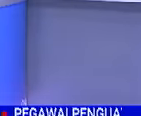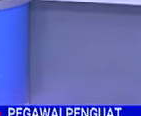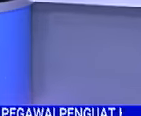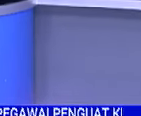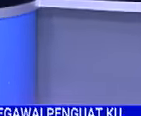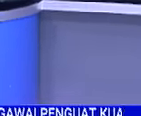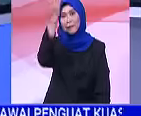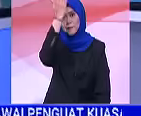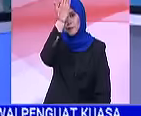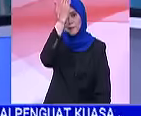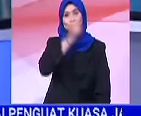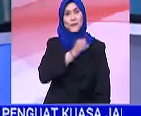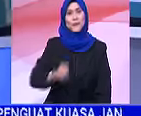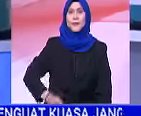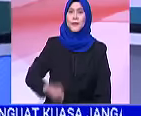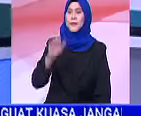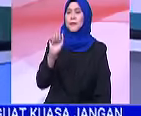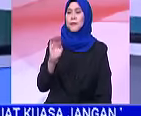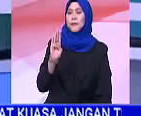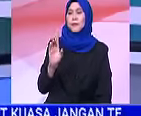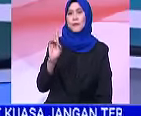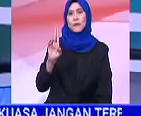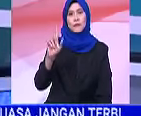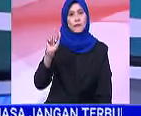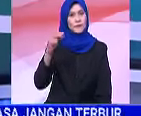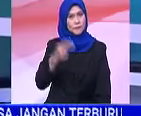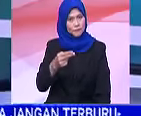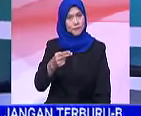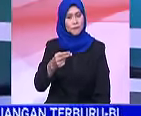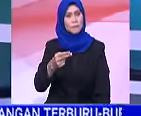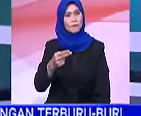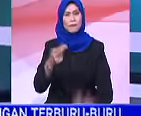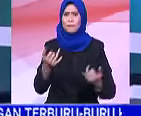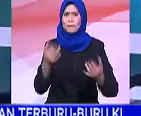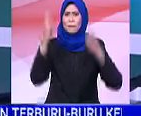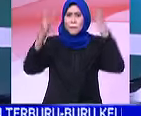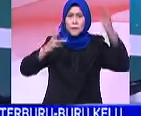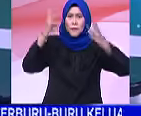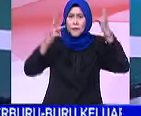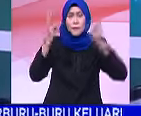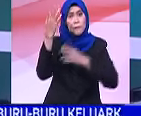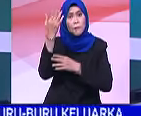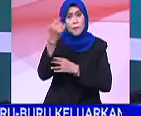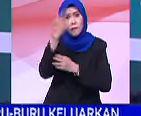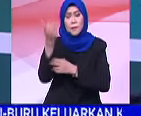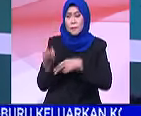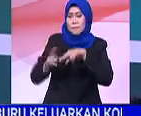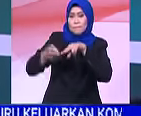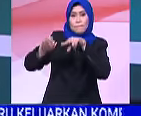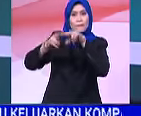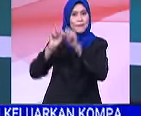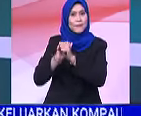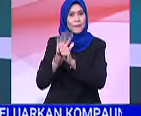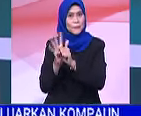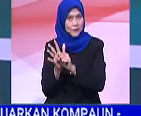Yang di-Pertuan Agong, Sultan Abdullah Riayatuddin Al-Mustafa Billah Shah menzahirkan kegusaran terhadap peningkatan berterusan kes positif